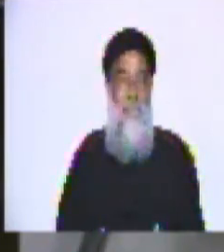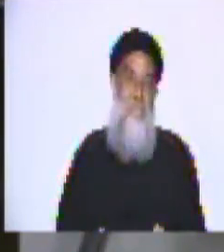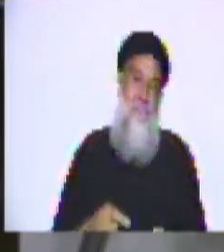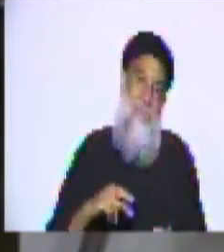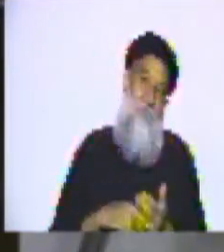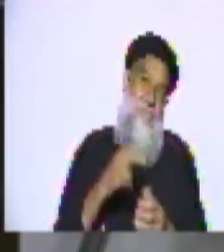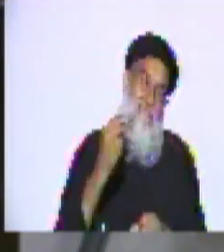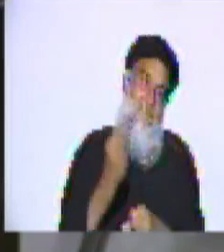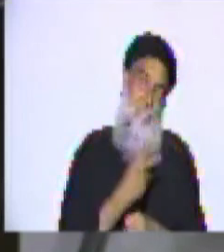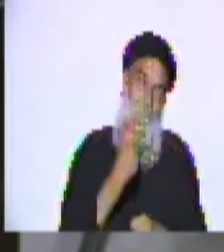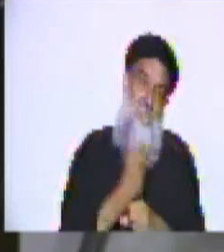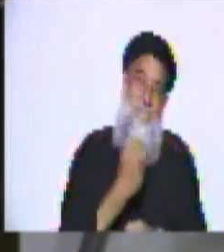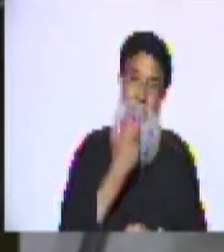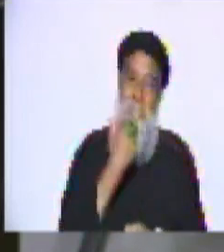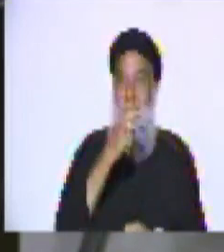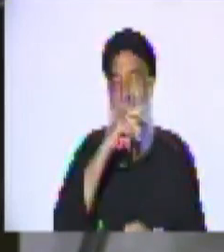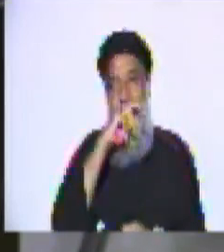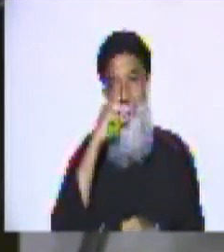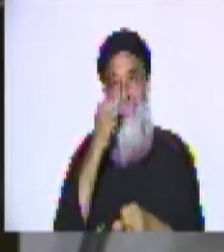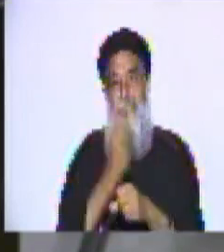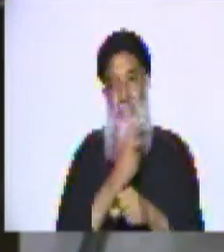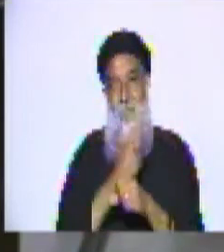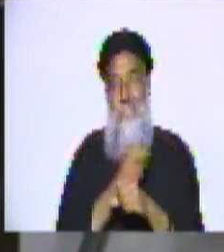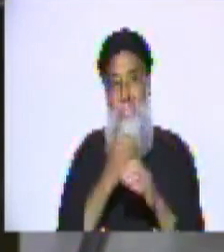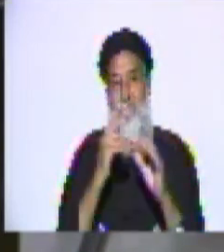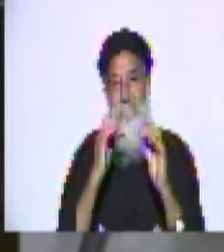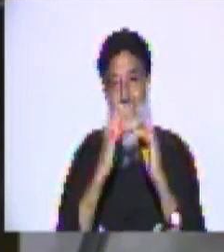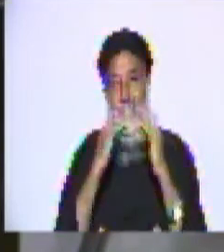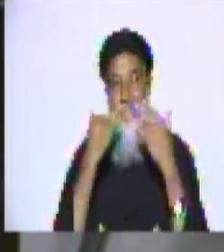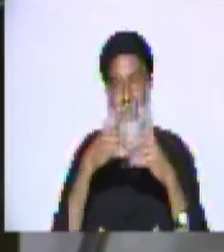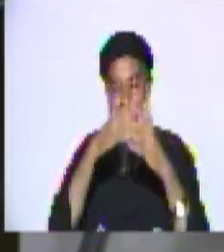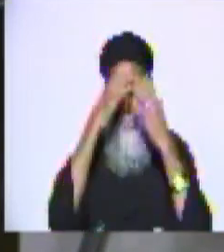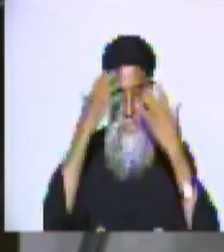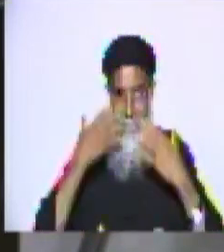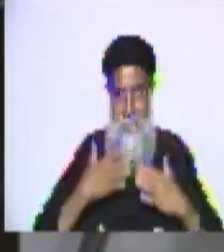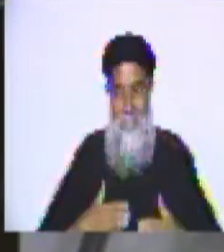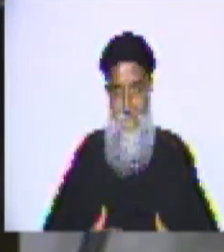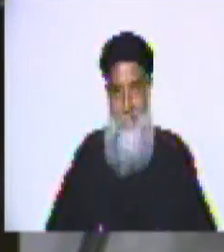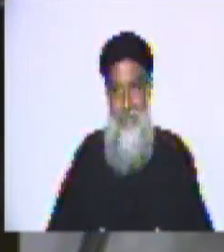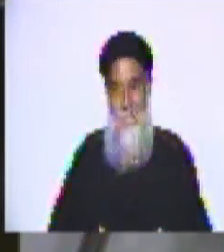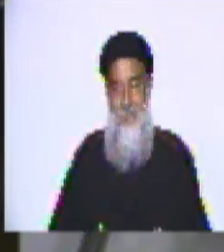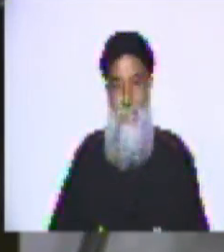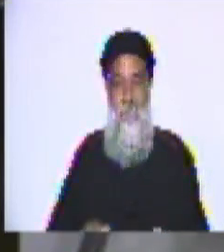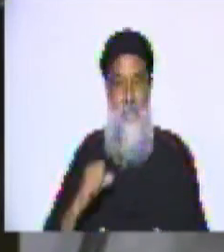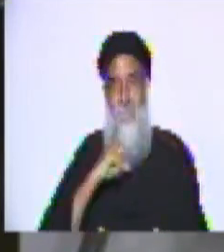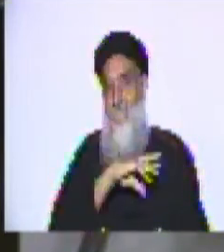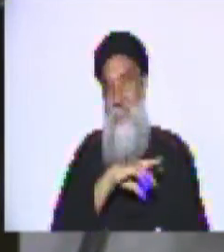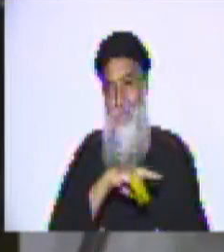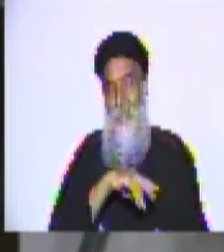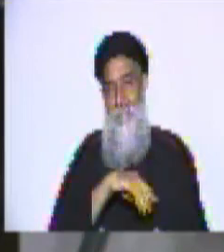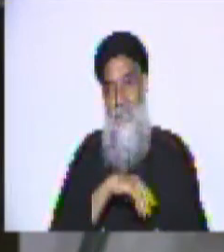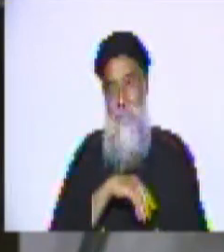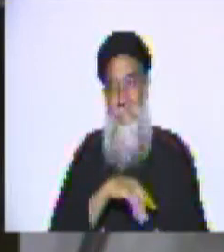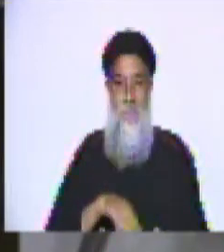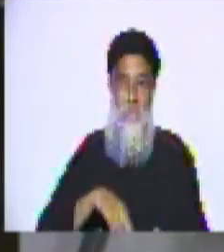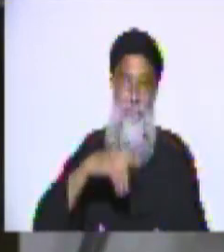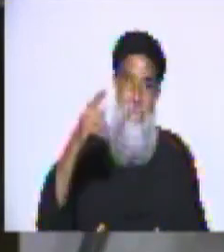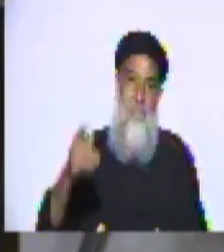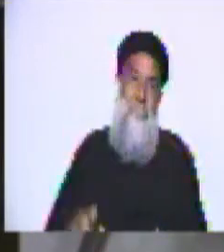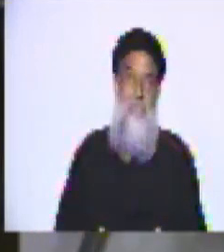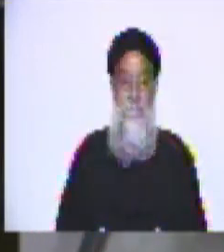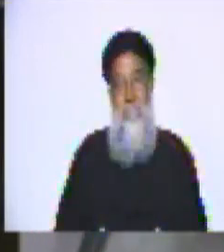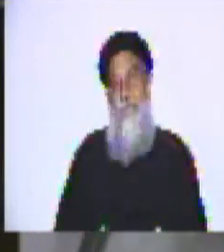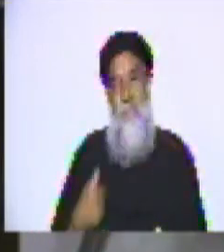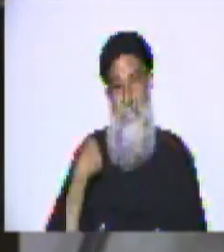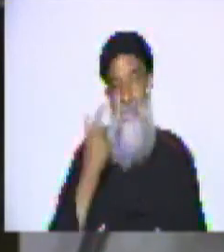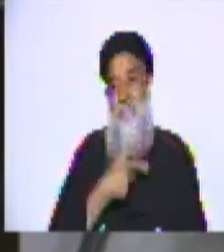الخطايا الصعبة اللي تنجس الإنسان أو تدنسه يعني، أو تخرجه من مجال